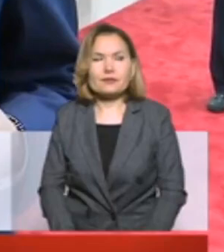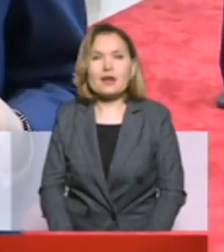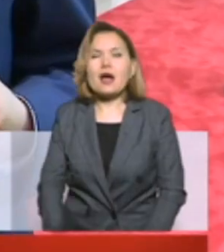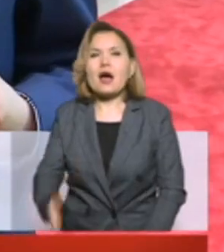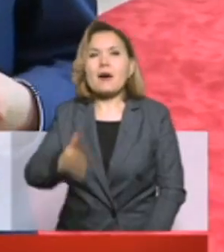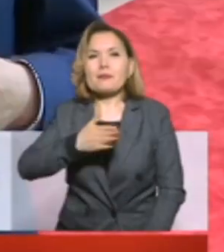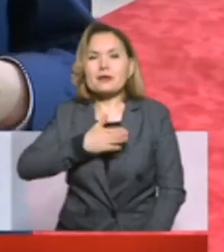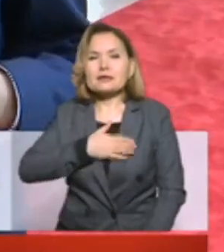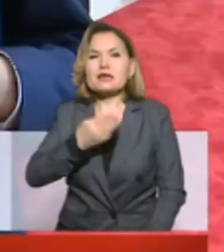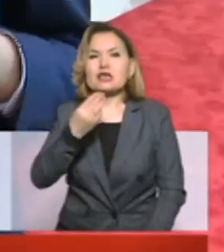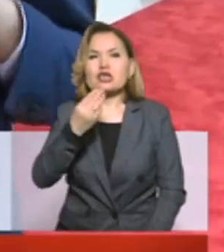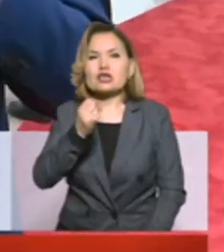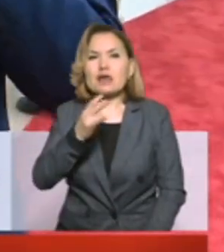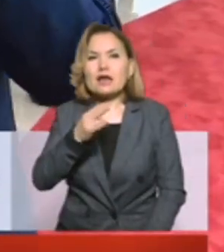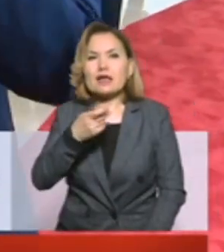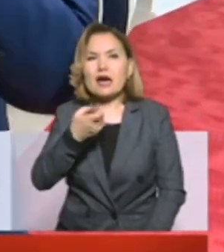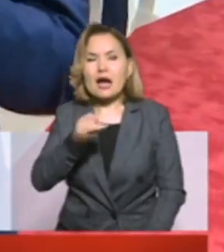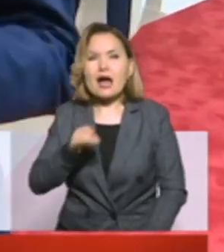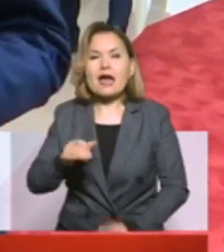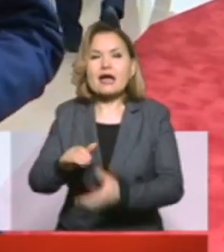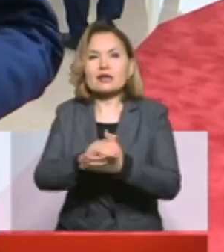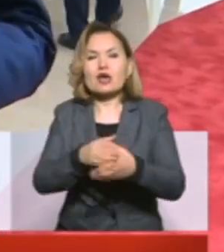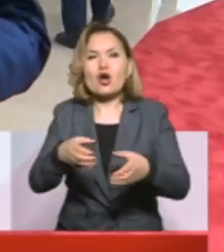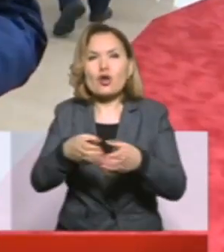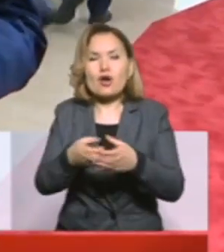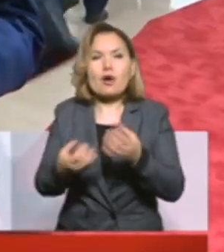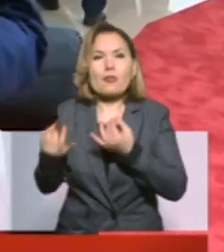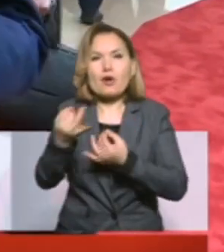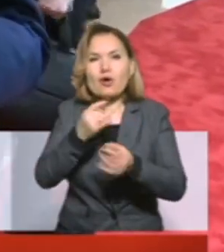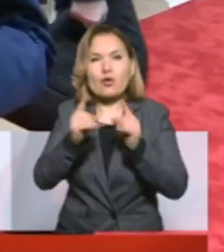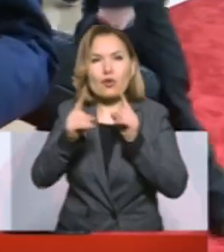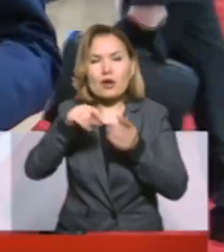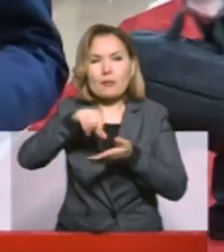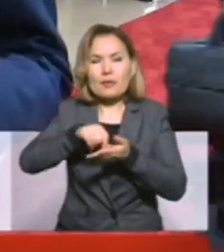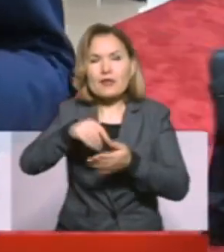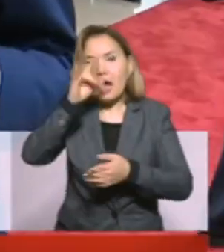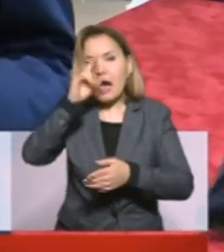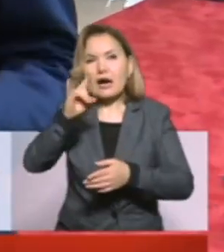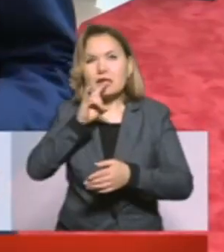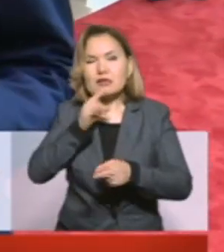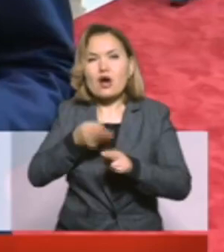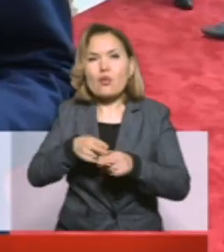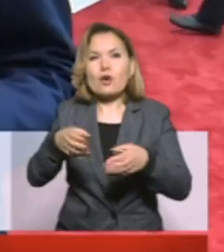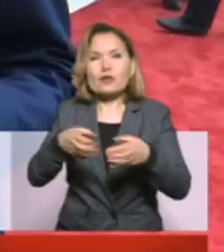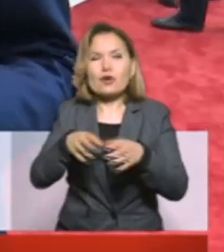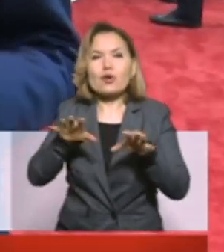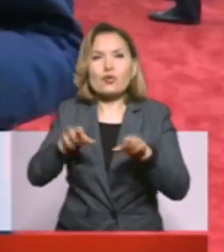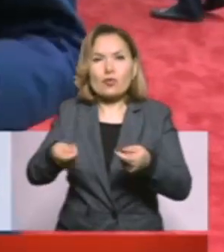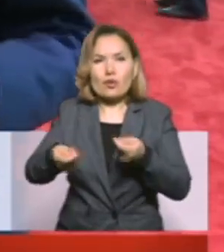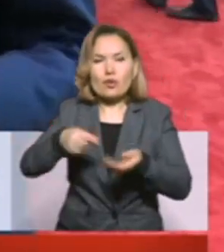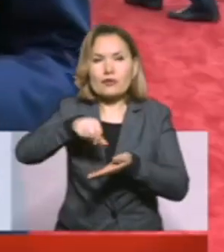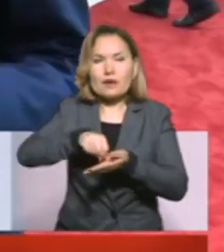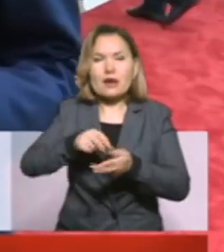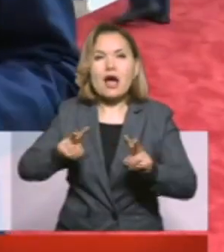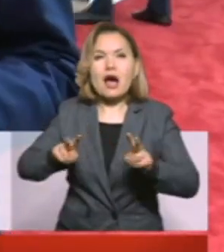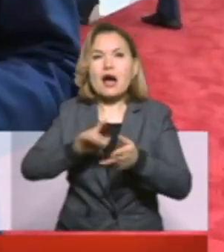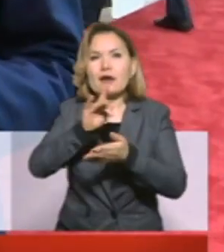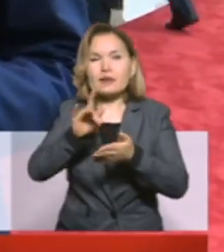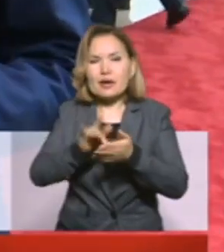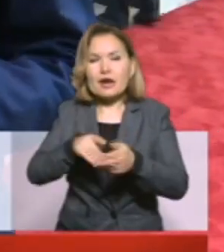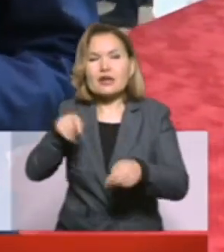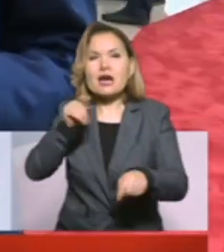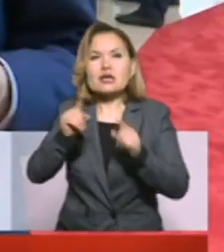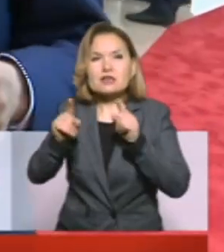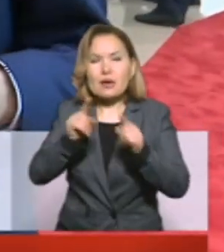Біз Шанхай ынтымақтастық ұйымын дамыту мәселесін талқыладық. Өздеріңіз білесіздер, Қазақстан бұл ұйымға төрағалық етіп отыр. Астанада оның